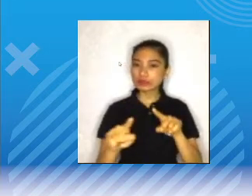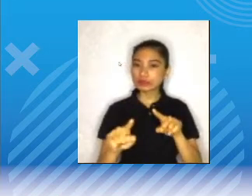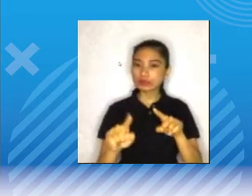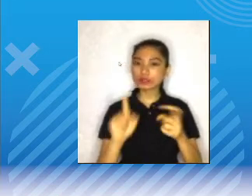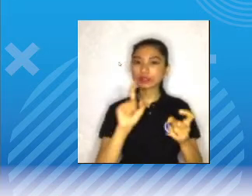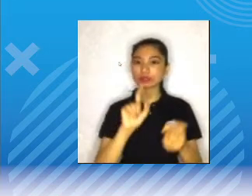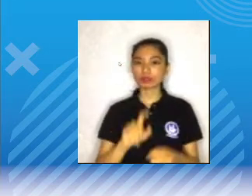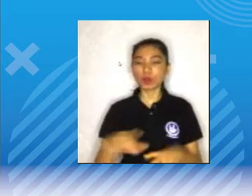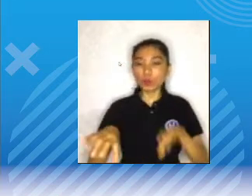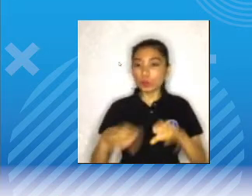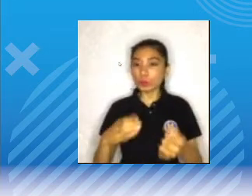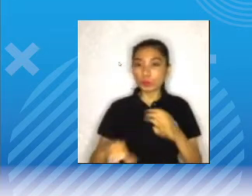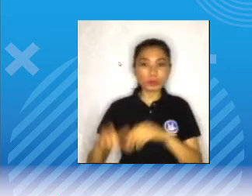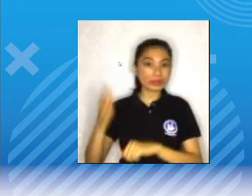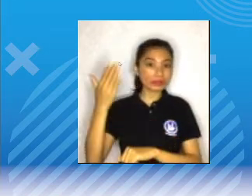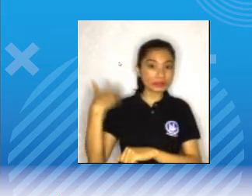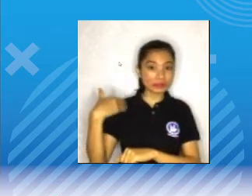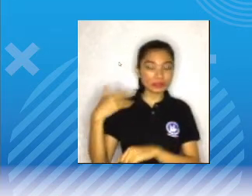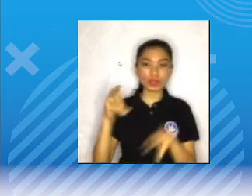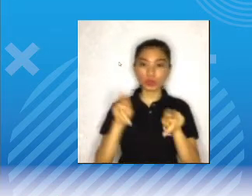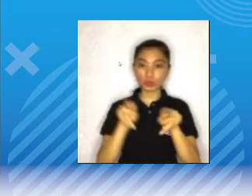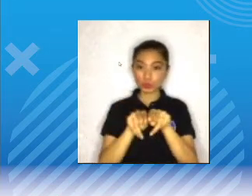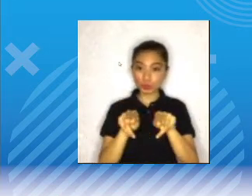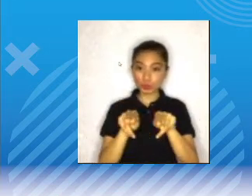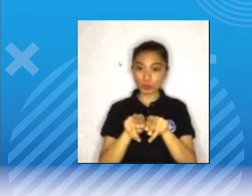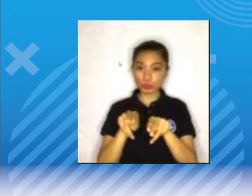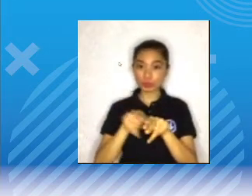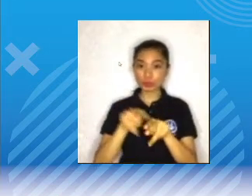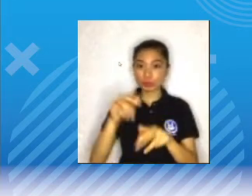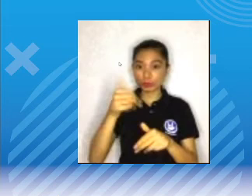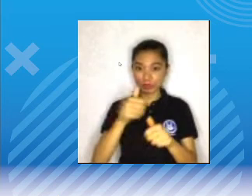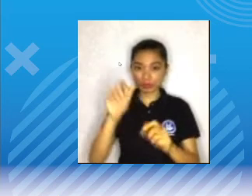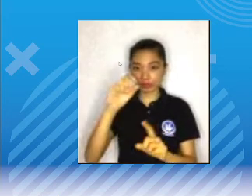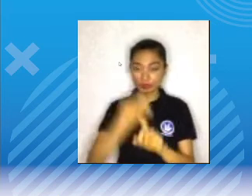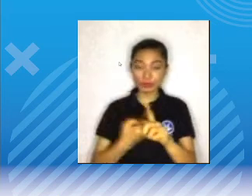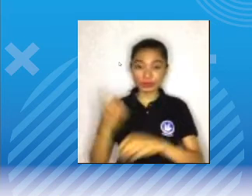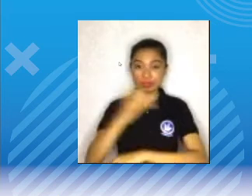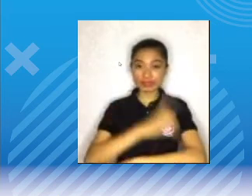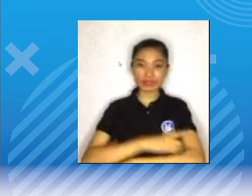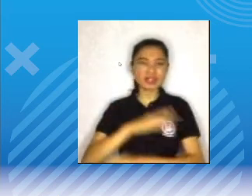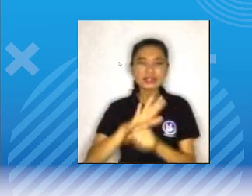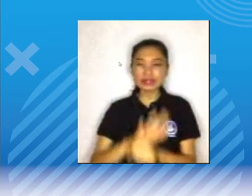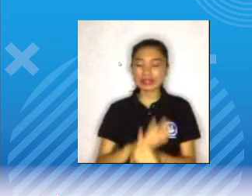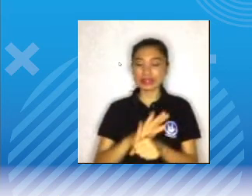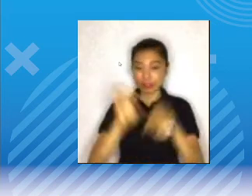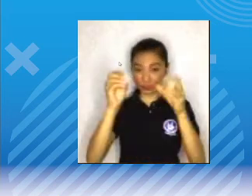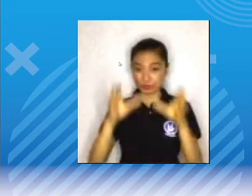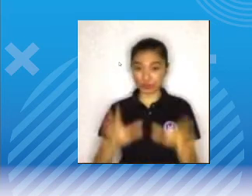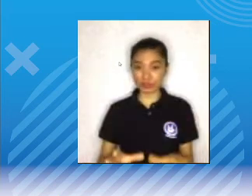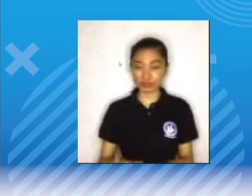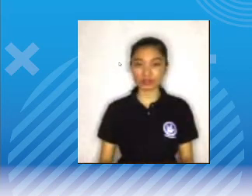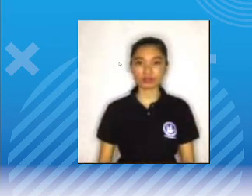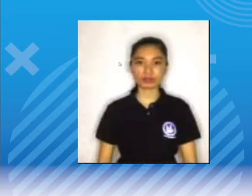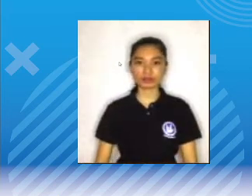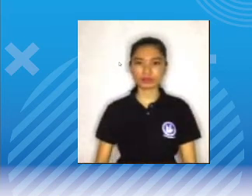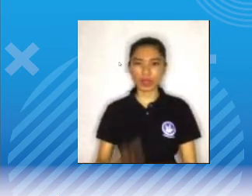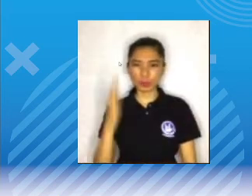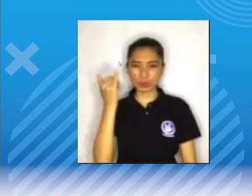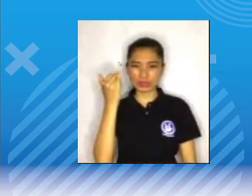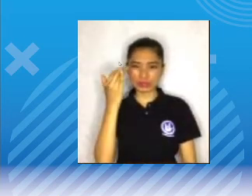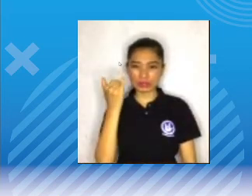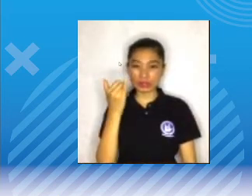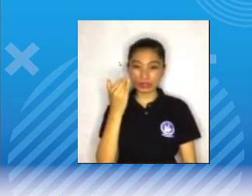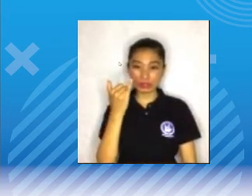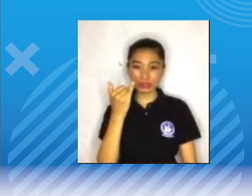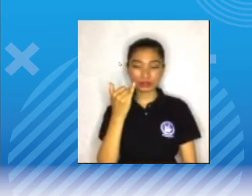regular, normal, everyday stress natin as teachers. Bakit, ewan ko kung nararanasan nyo rin to, no?